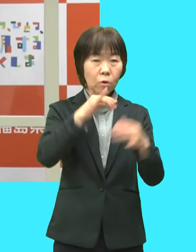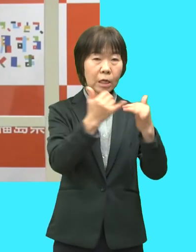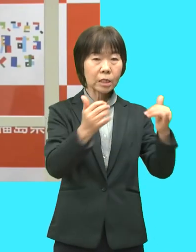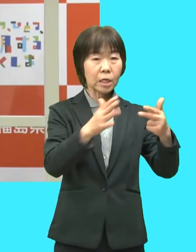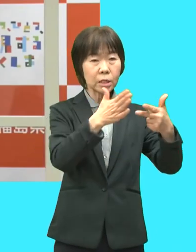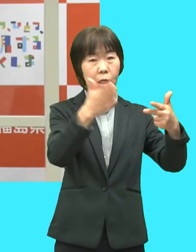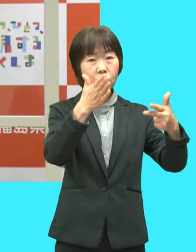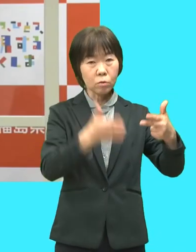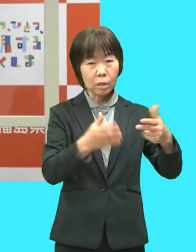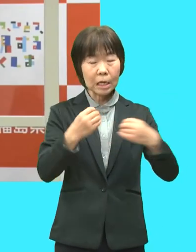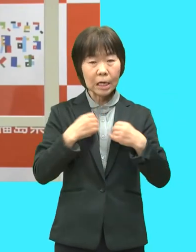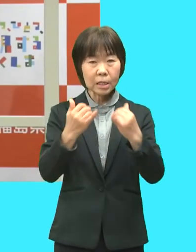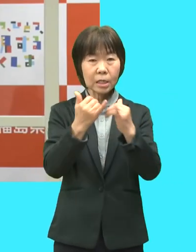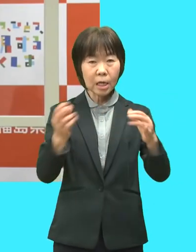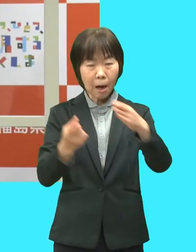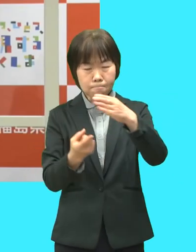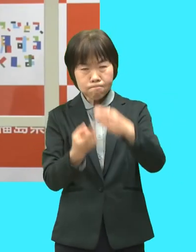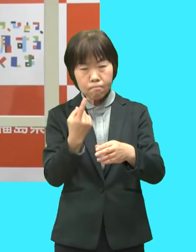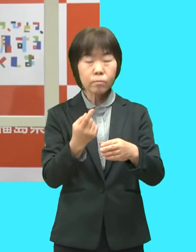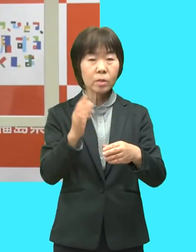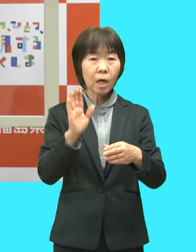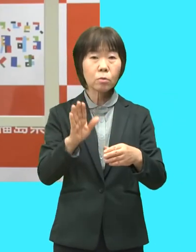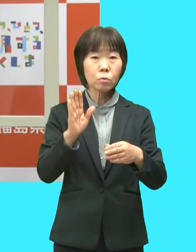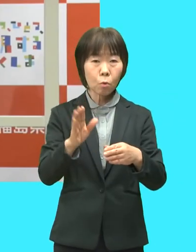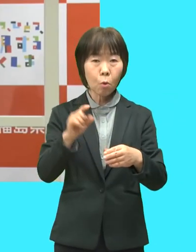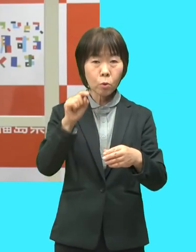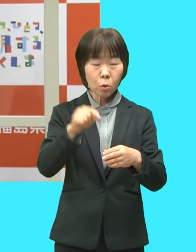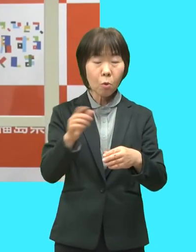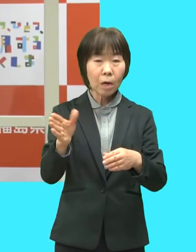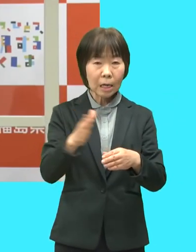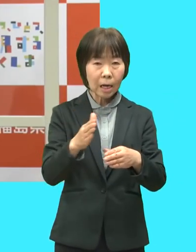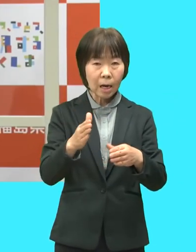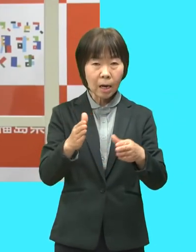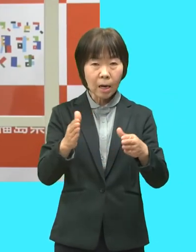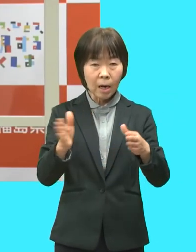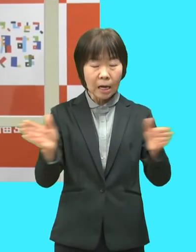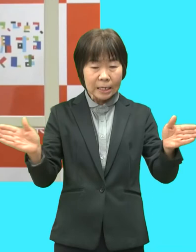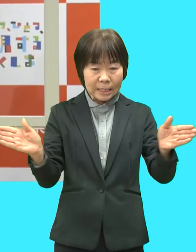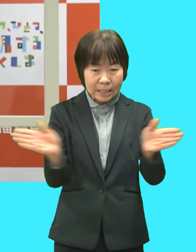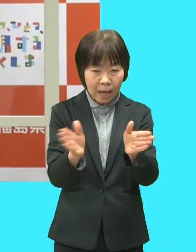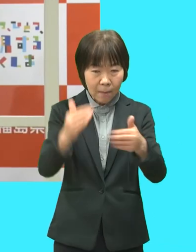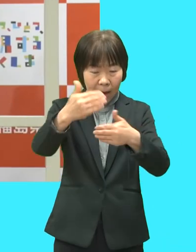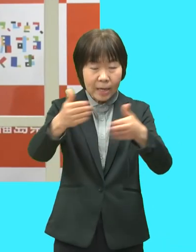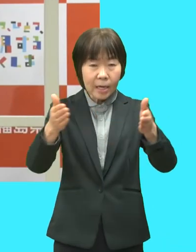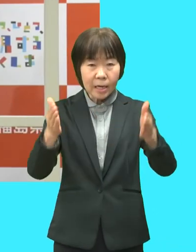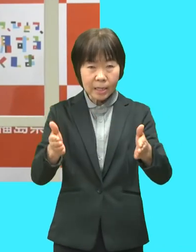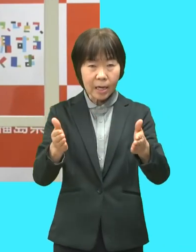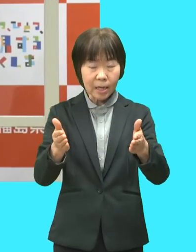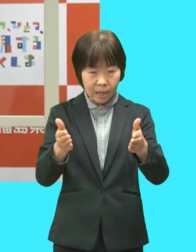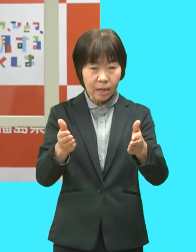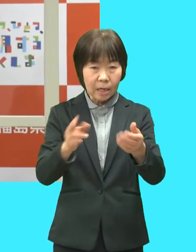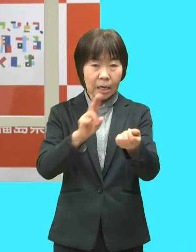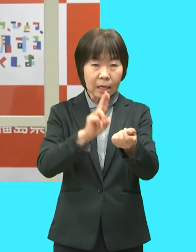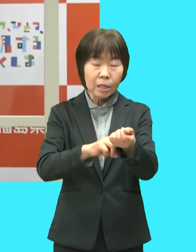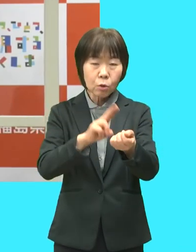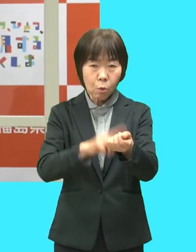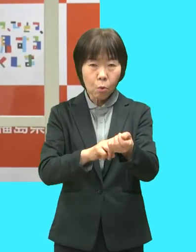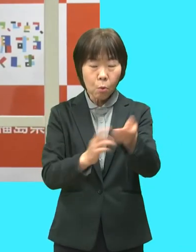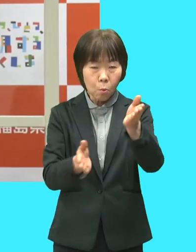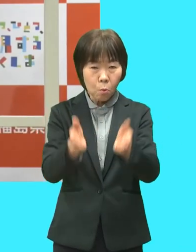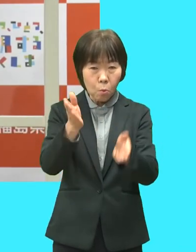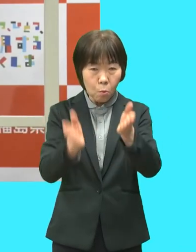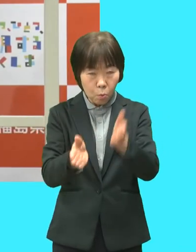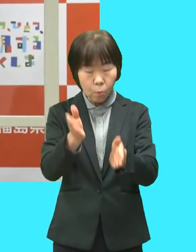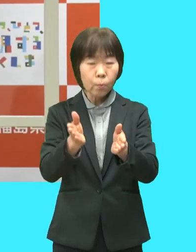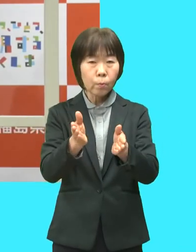において感染者が発生しますと、そこからどうしても密室の空間で接触しての医療ですとかケアということ